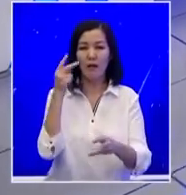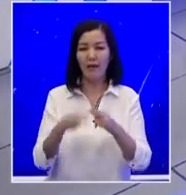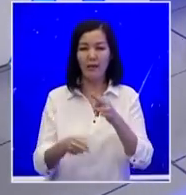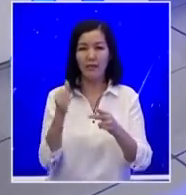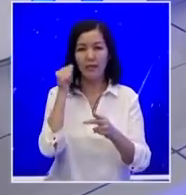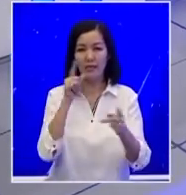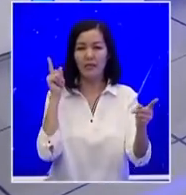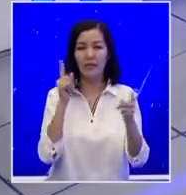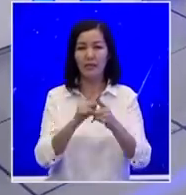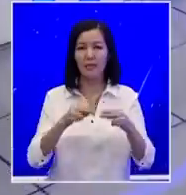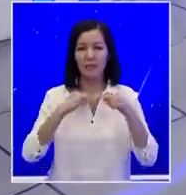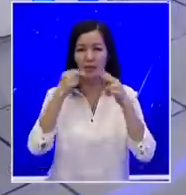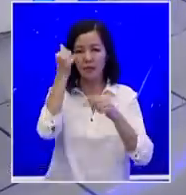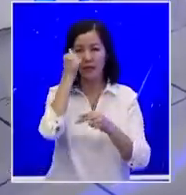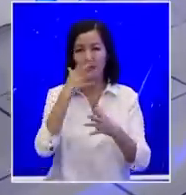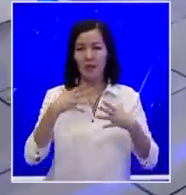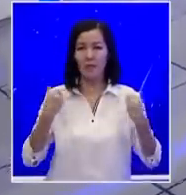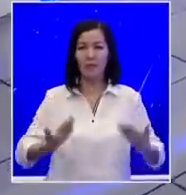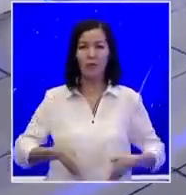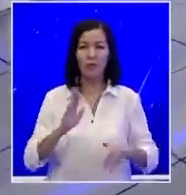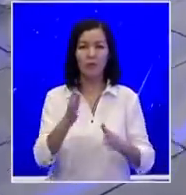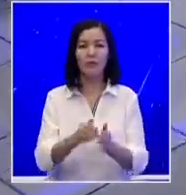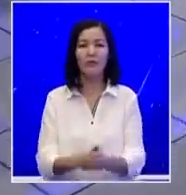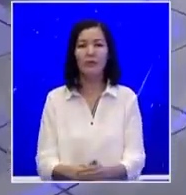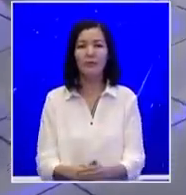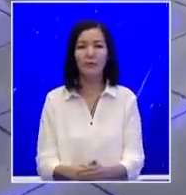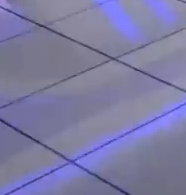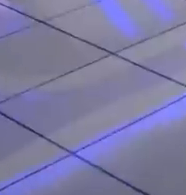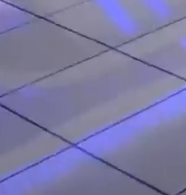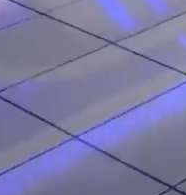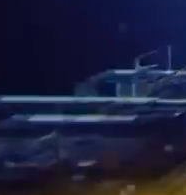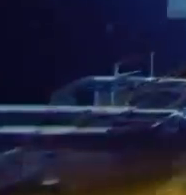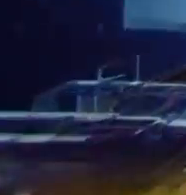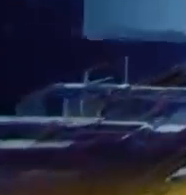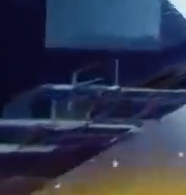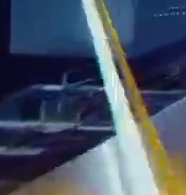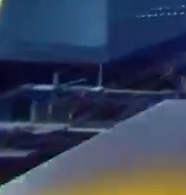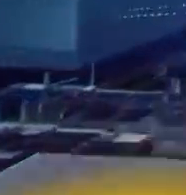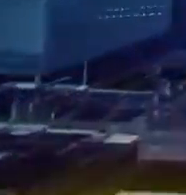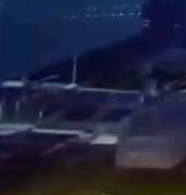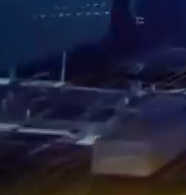осындай болды. Біз өздеріңізбен эфирге қауышамыз. Аман сау болыңыздар.